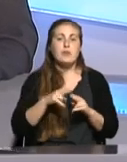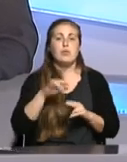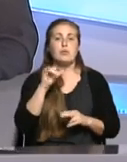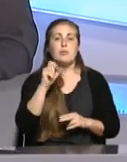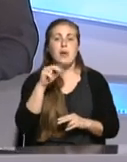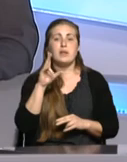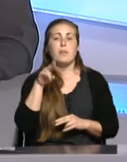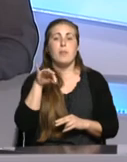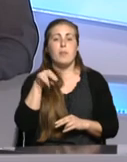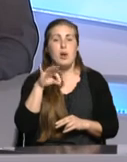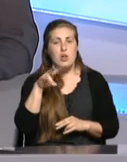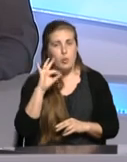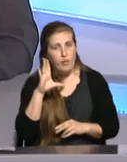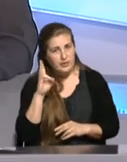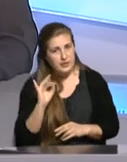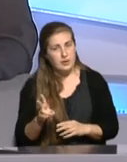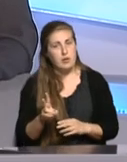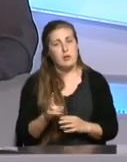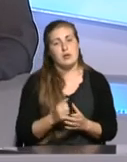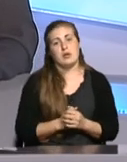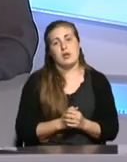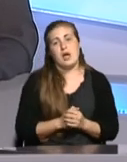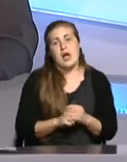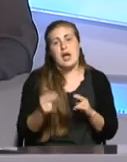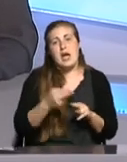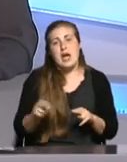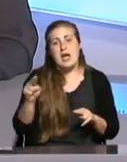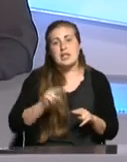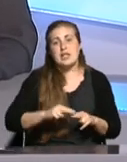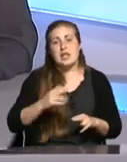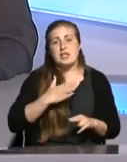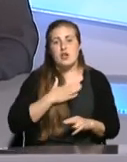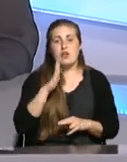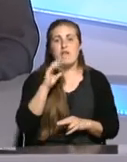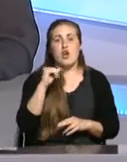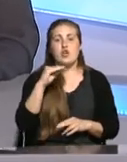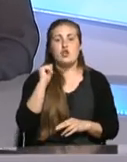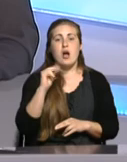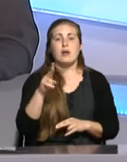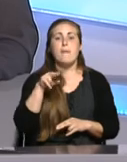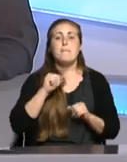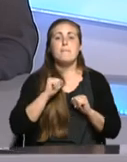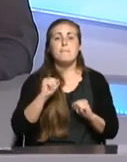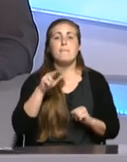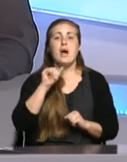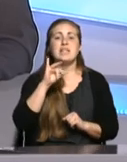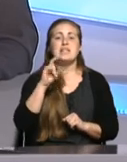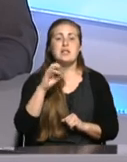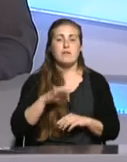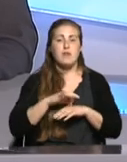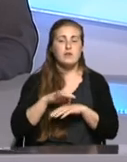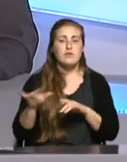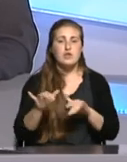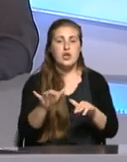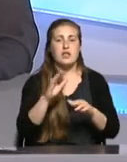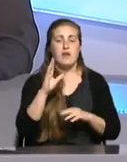полковник это наша вожак партизанское движение александра федоровна андреева